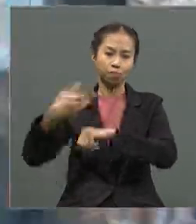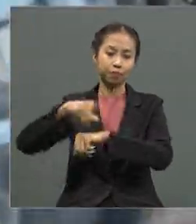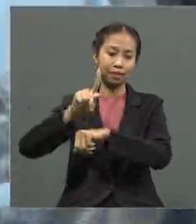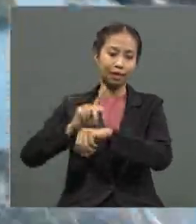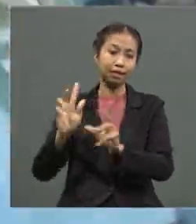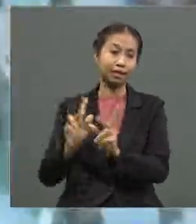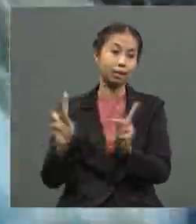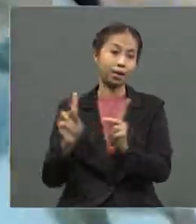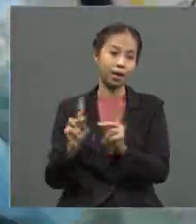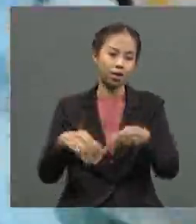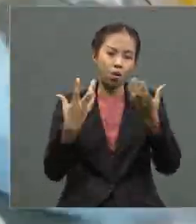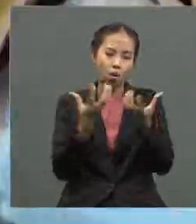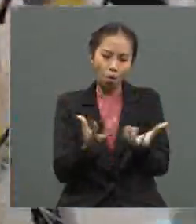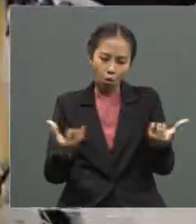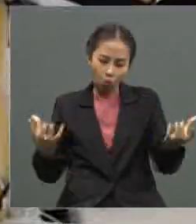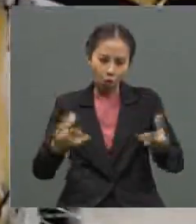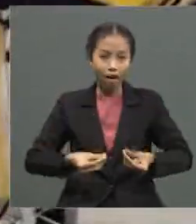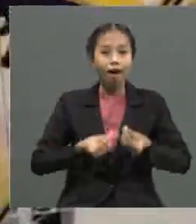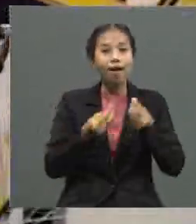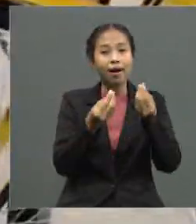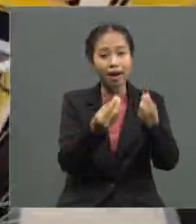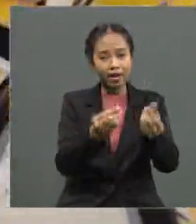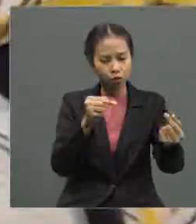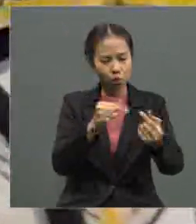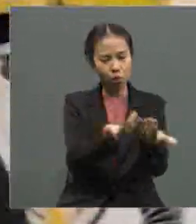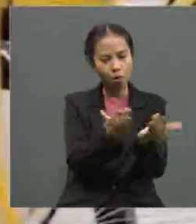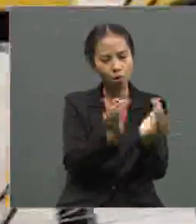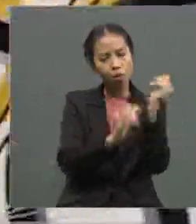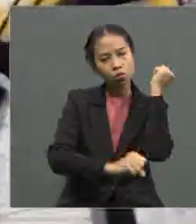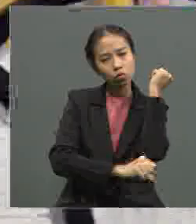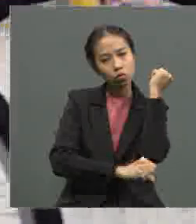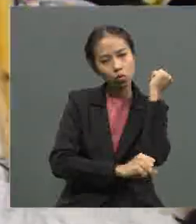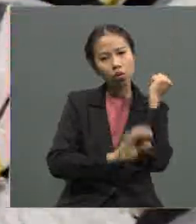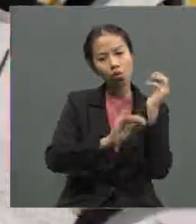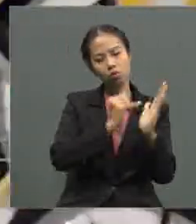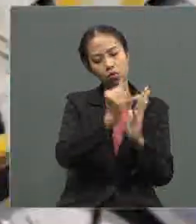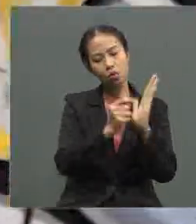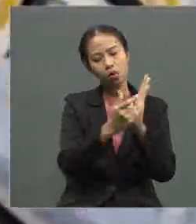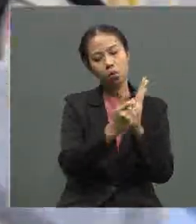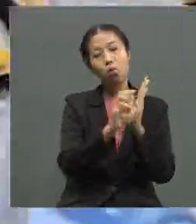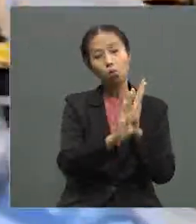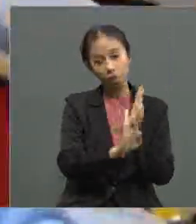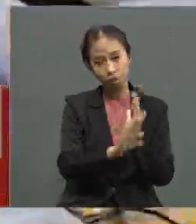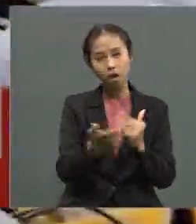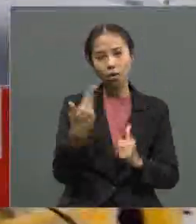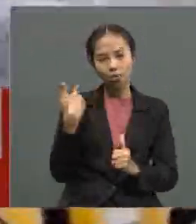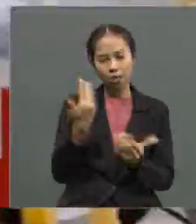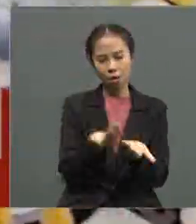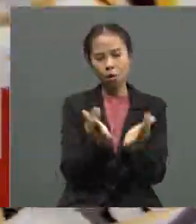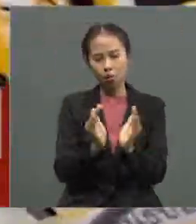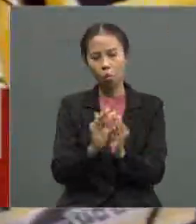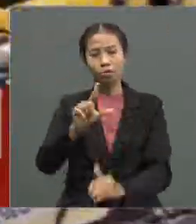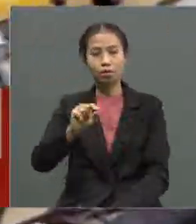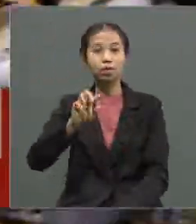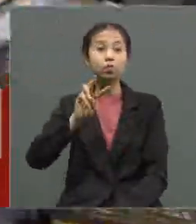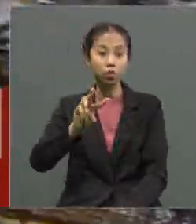การก็ไปมอบอุปกรณ์ประกอบอาชีพให้กับครัวเรือนยากจนในพื้นที่จังหวัดอุบลราชธานีนะคะมีจำนวน22ครัวเรือน